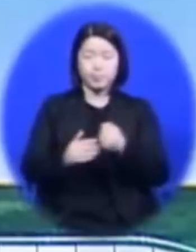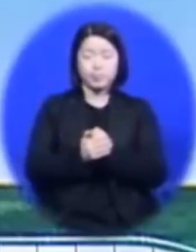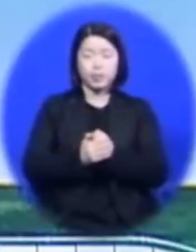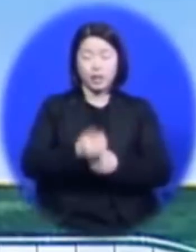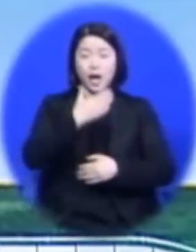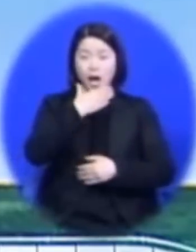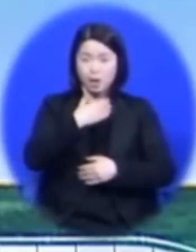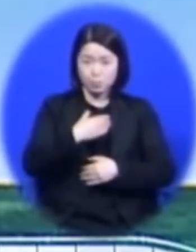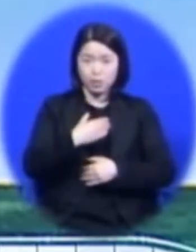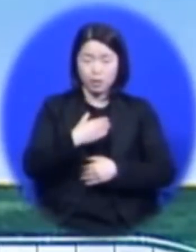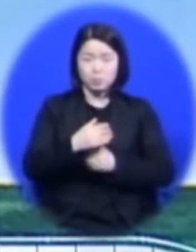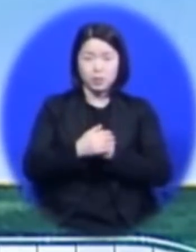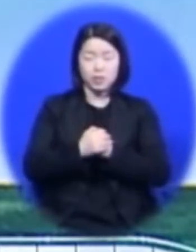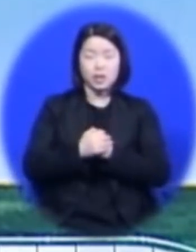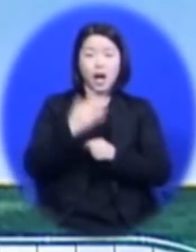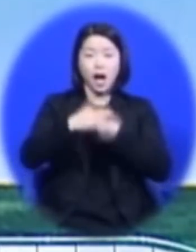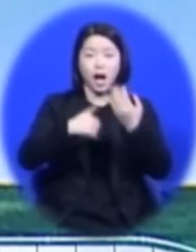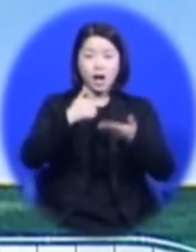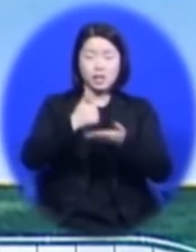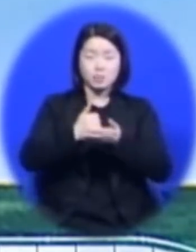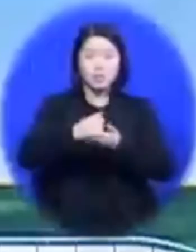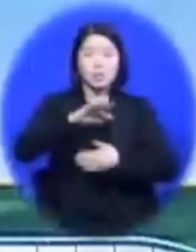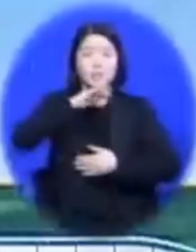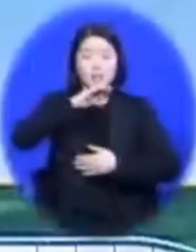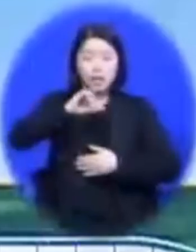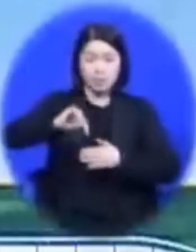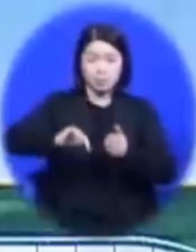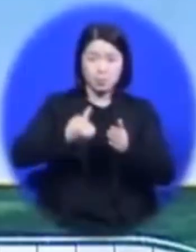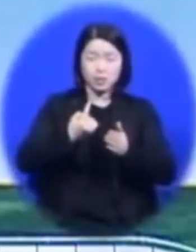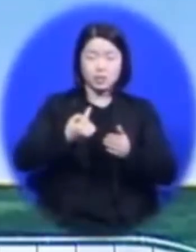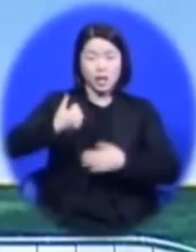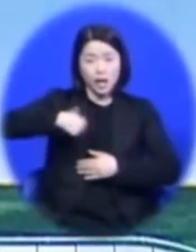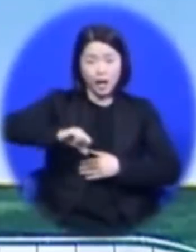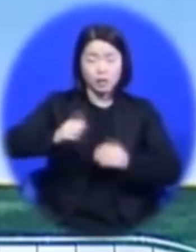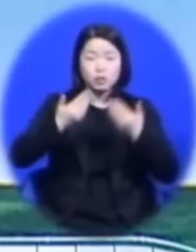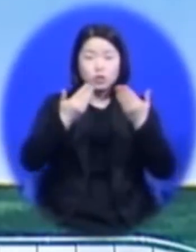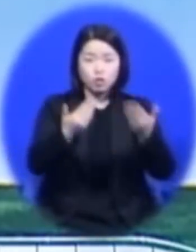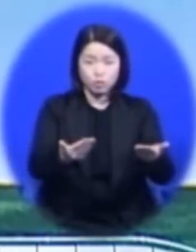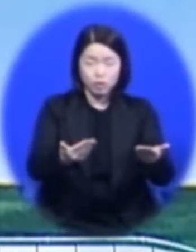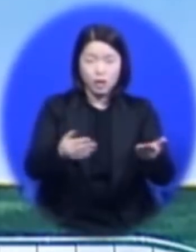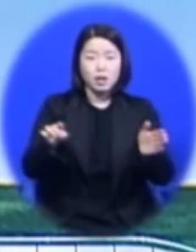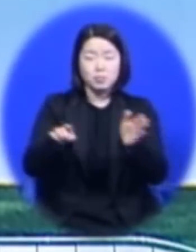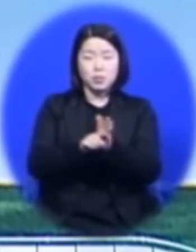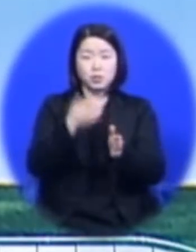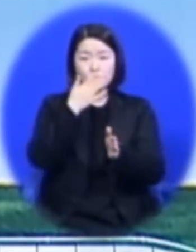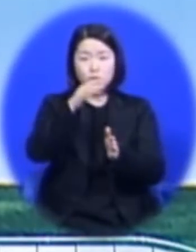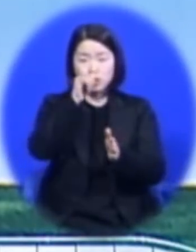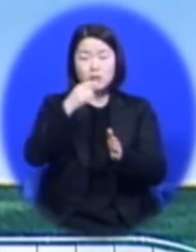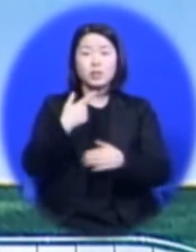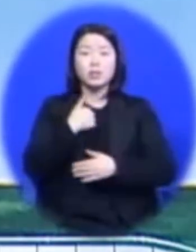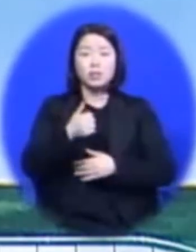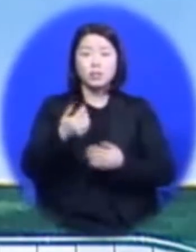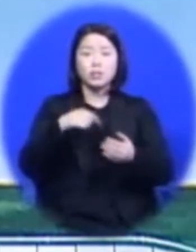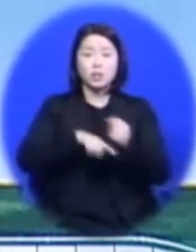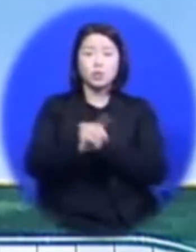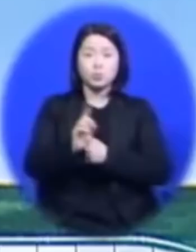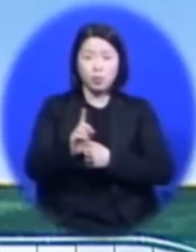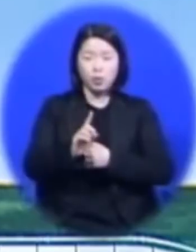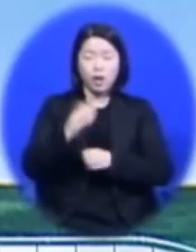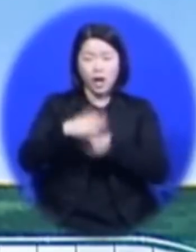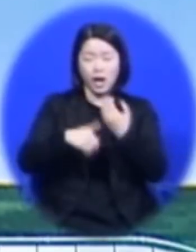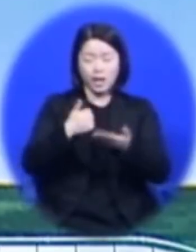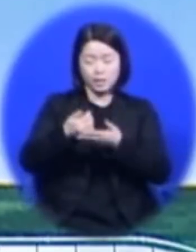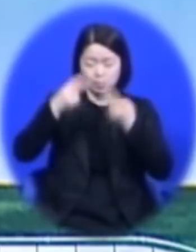아브라함이 하나님이 백스 의 아들을 주시겠다고 하신 말씀을 믿을 수 있었던 것은 하나님을 바라 봐 왔기